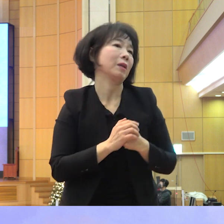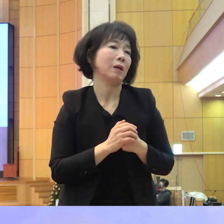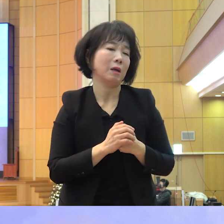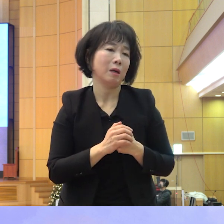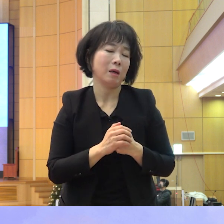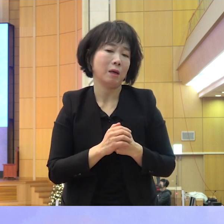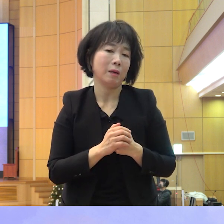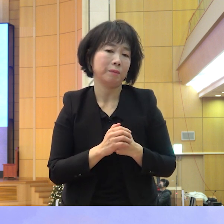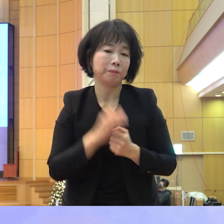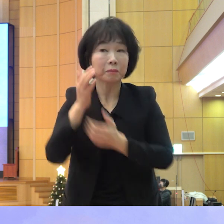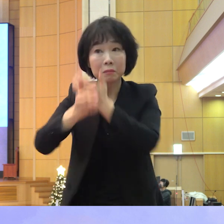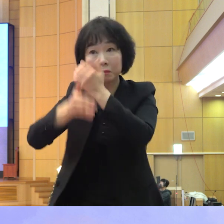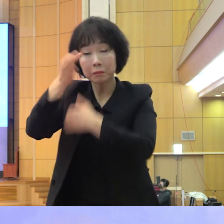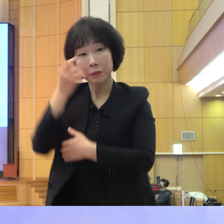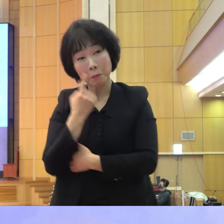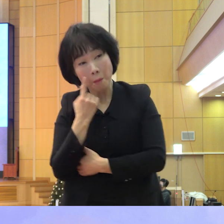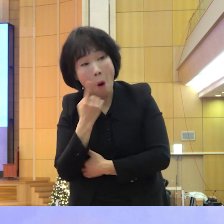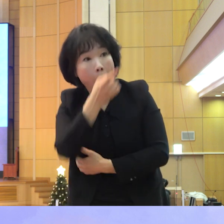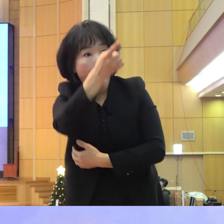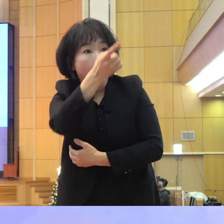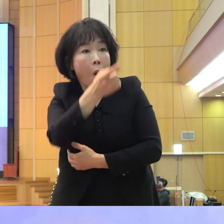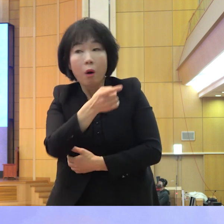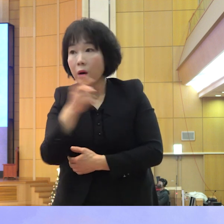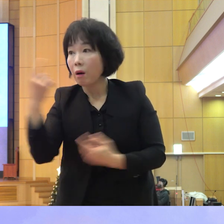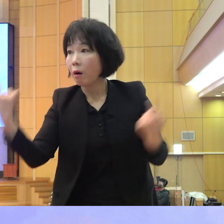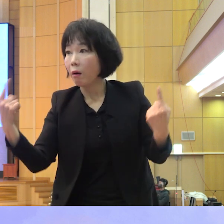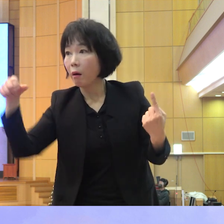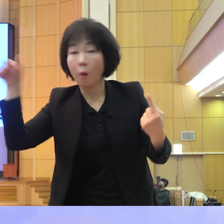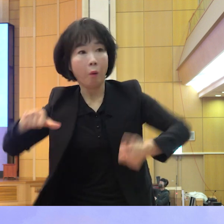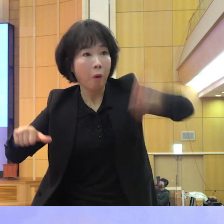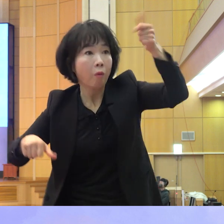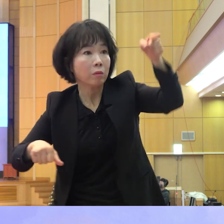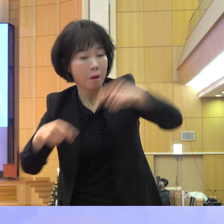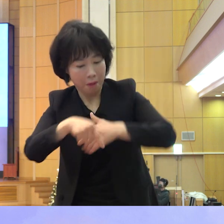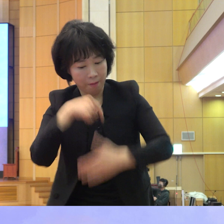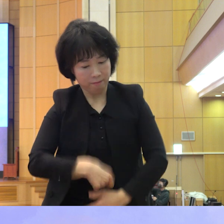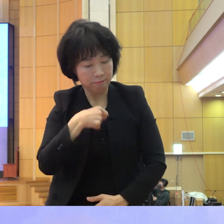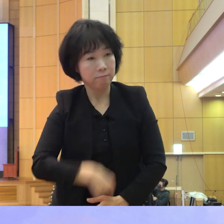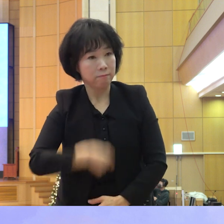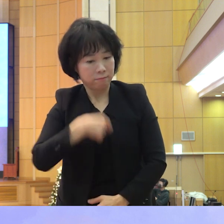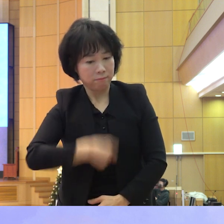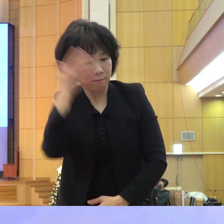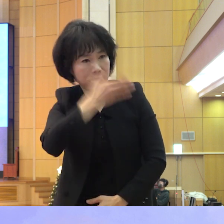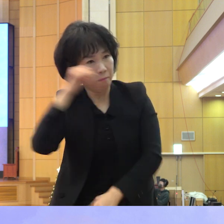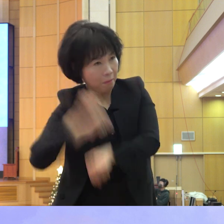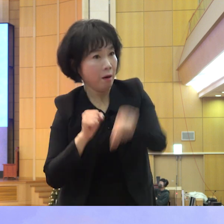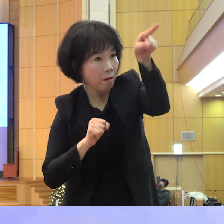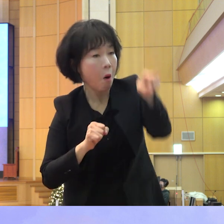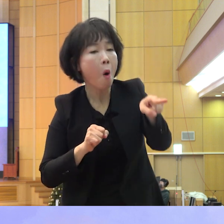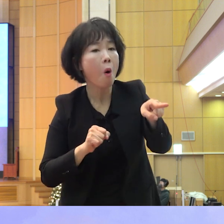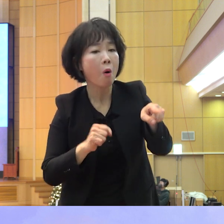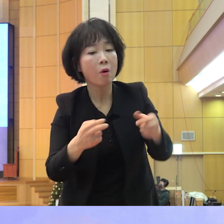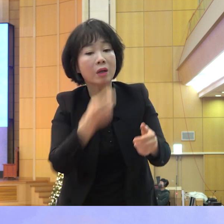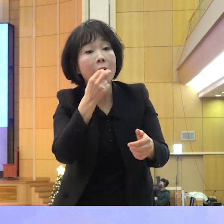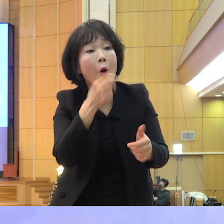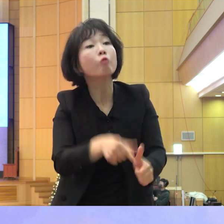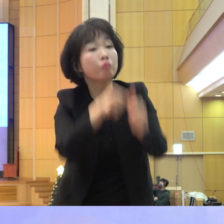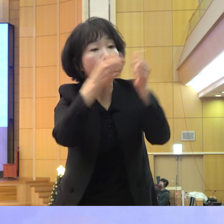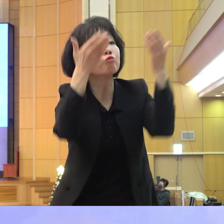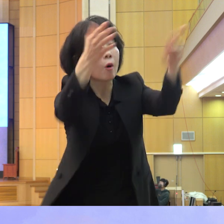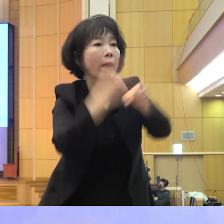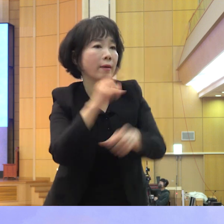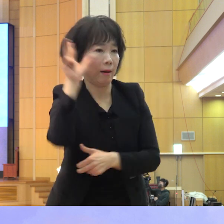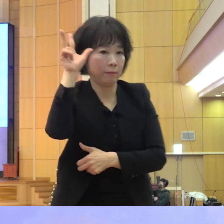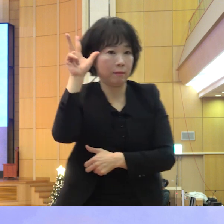앞에서 의로움을 내가 보았노라. 모든 사람들은 세상이 죄악으로 가득하고 모든